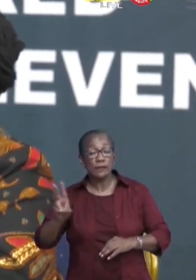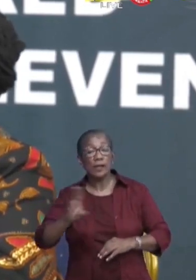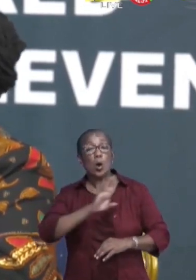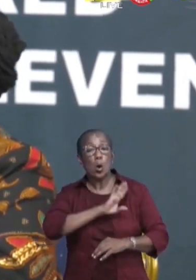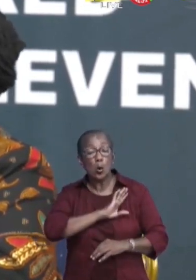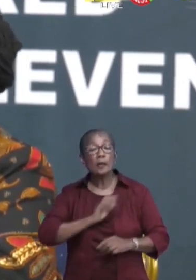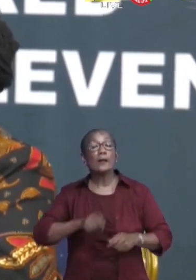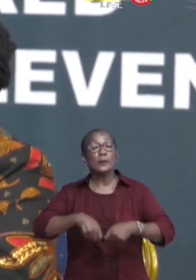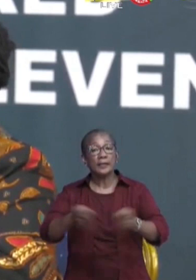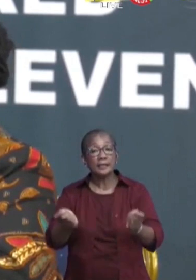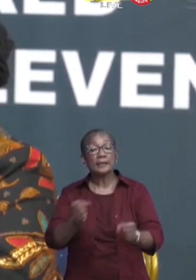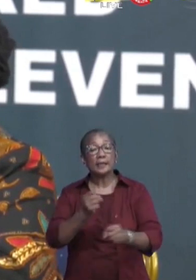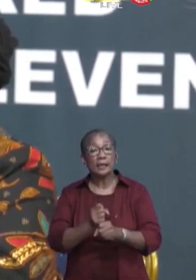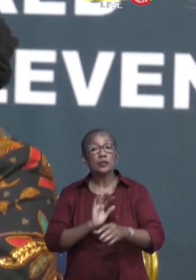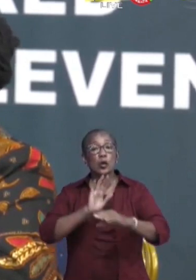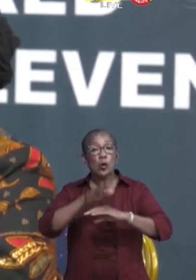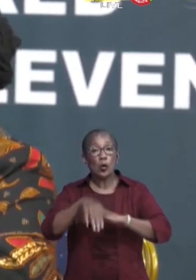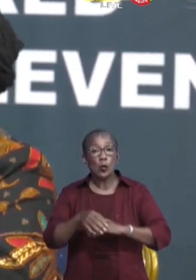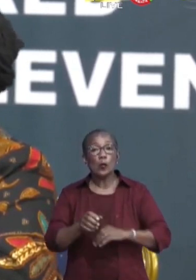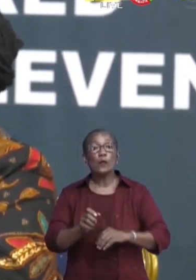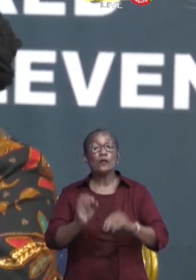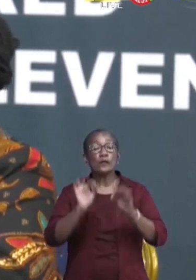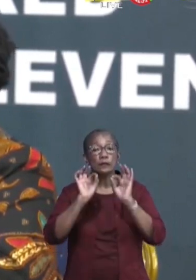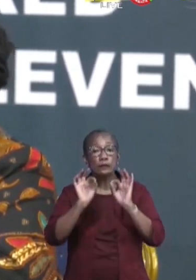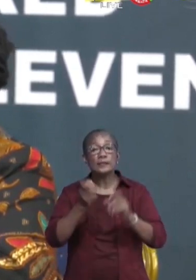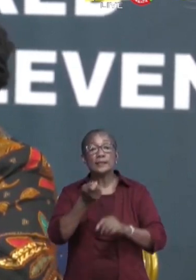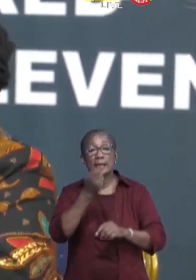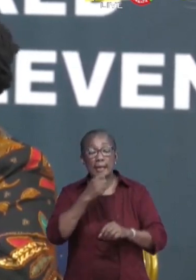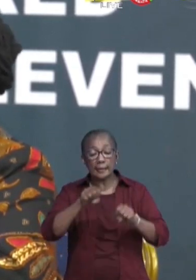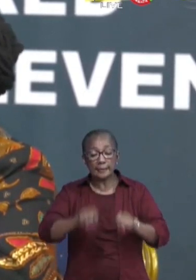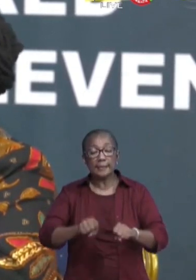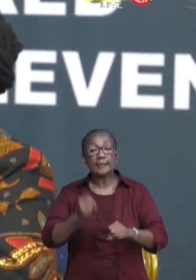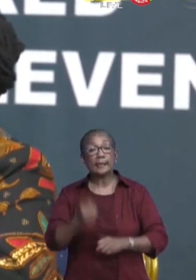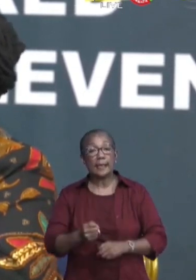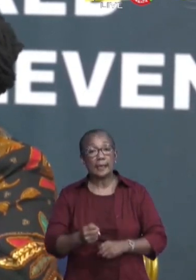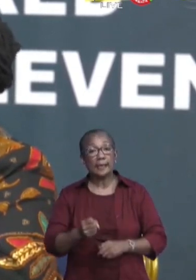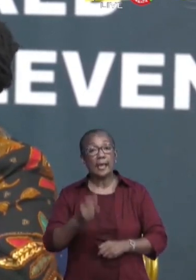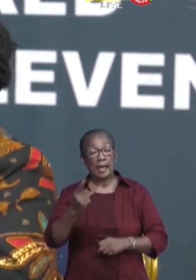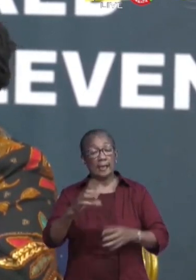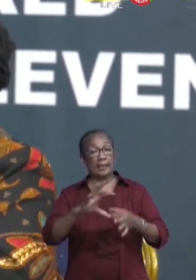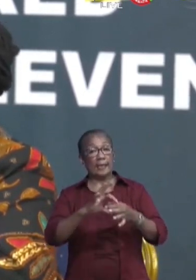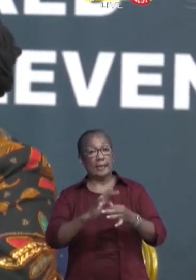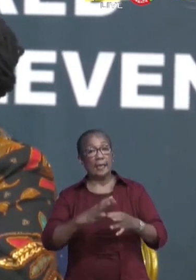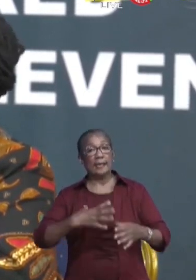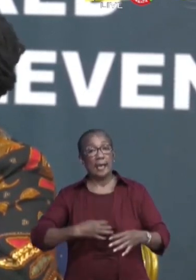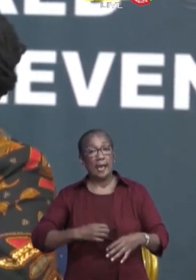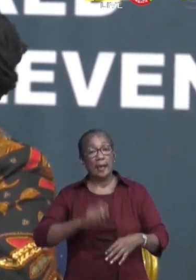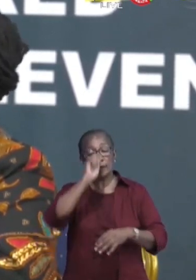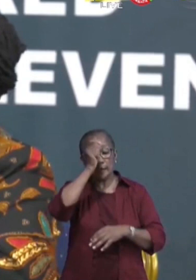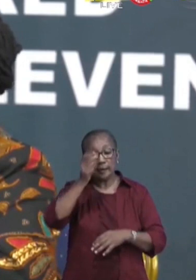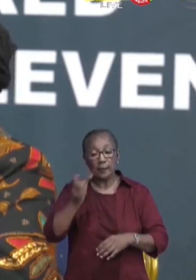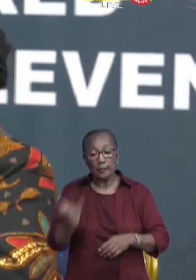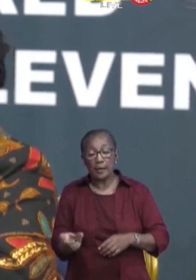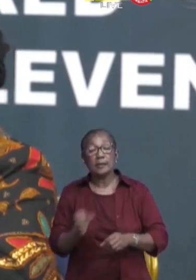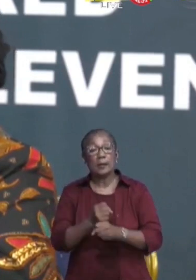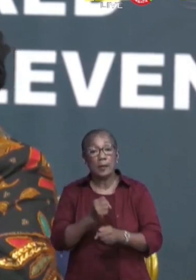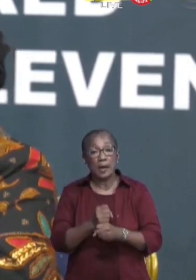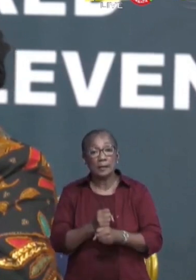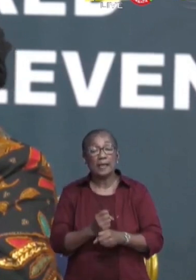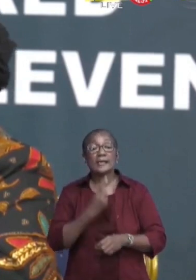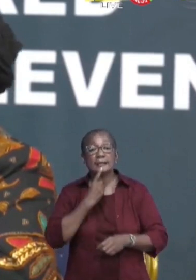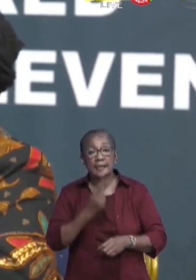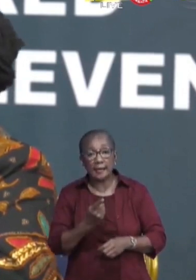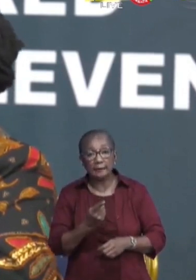een presentatie gedaan over voedselveiligheid en voedselzekerheid. En die link heeft de Gramang gemaakt, waarbij hij